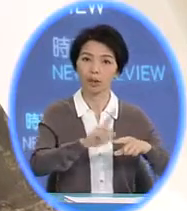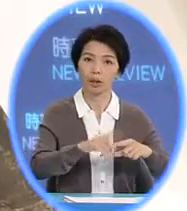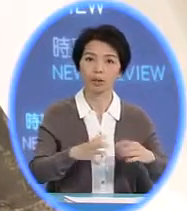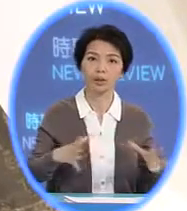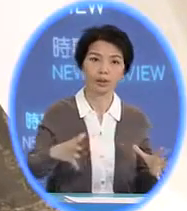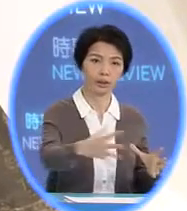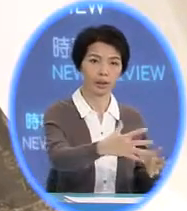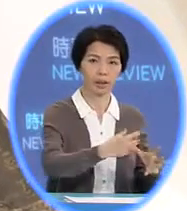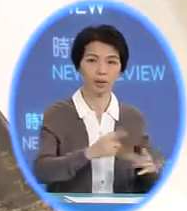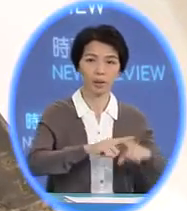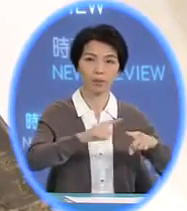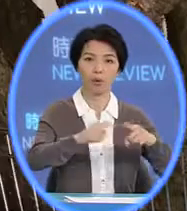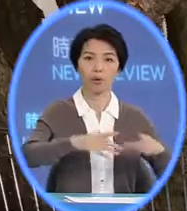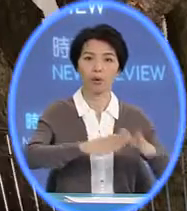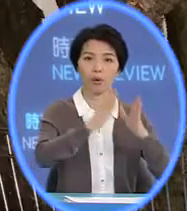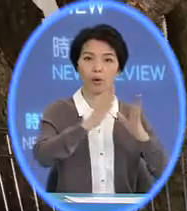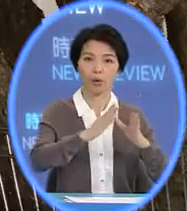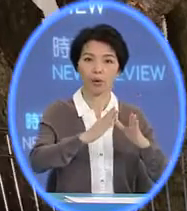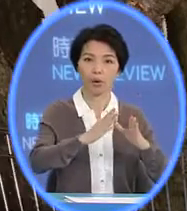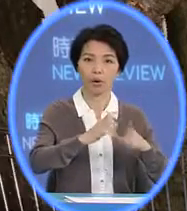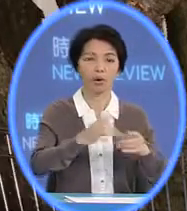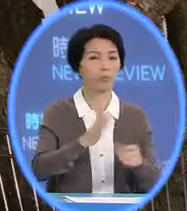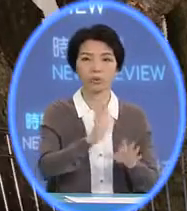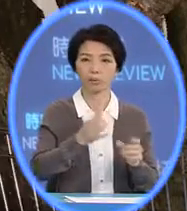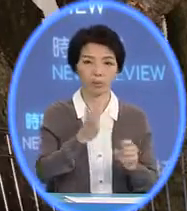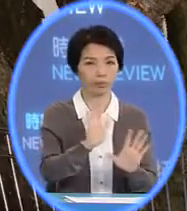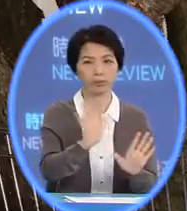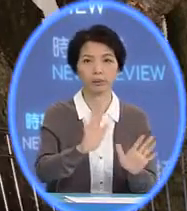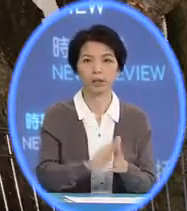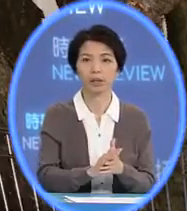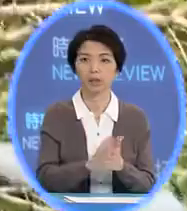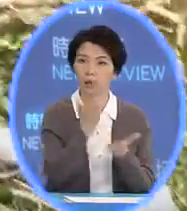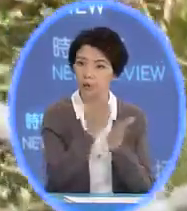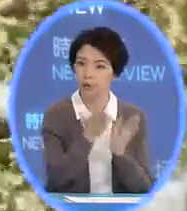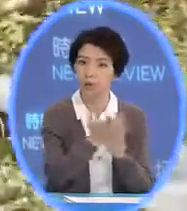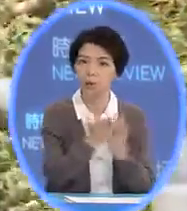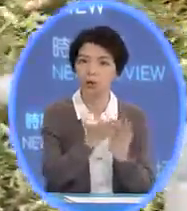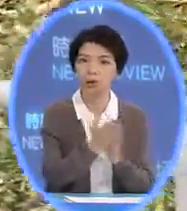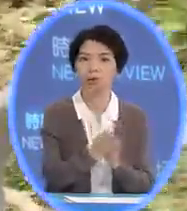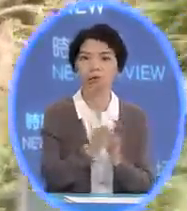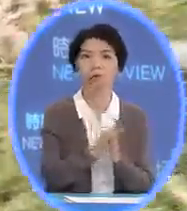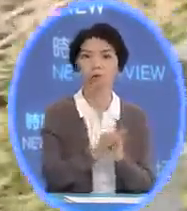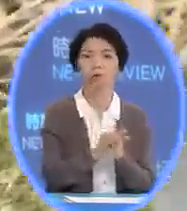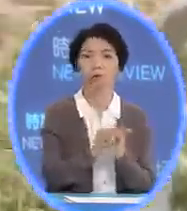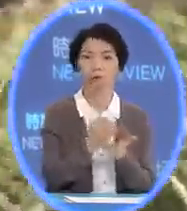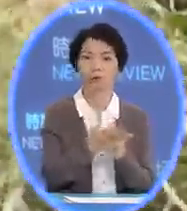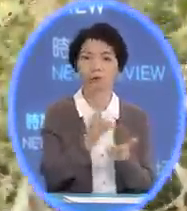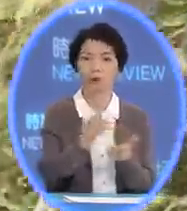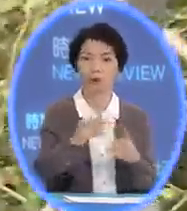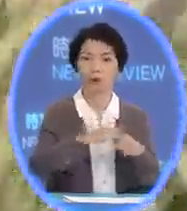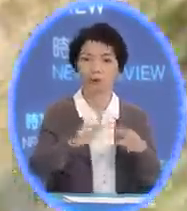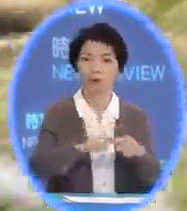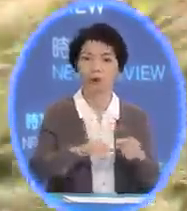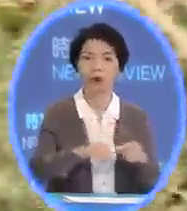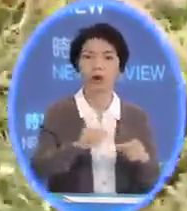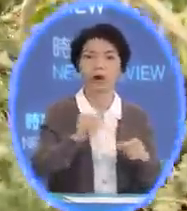冇木係完全冇用嘅，你做生物炭都得噶。咁亦都有人話啊，做草木